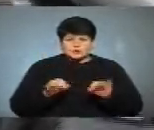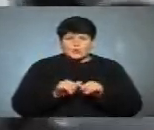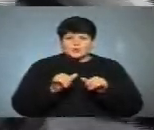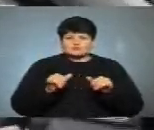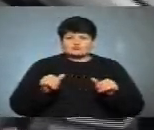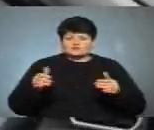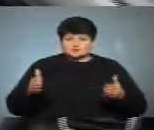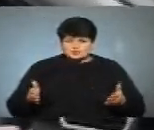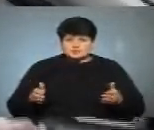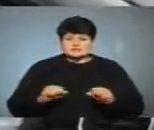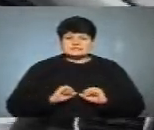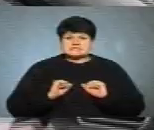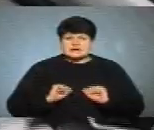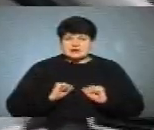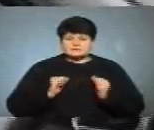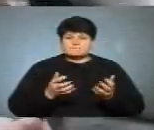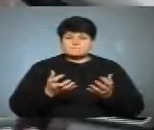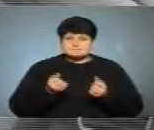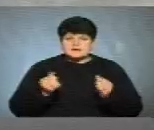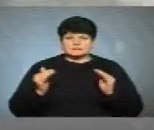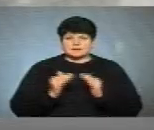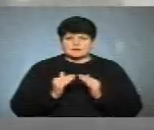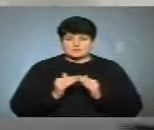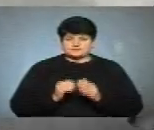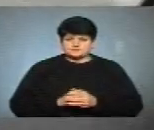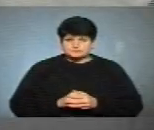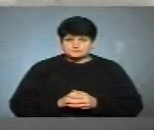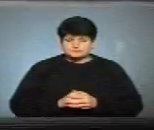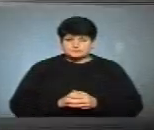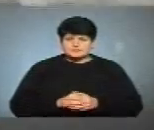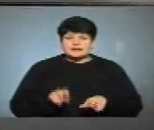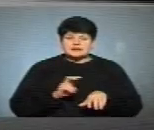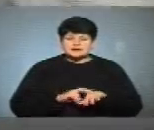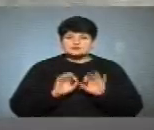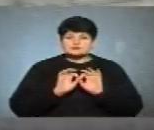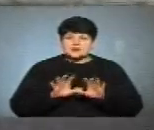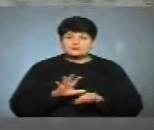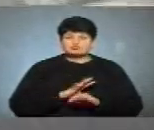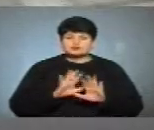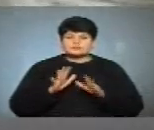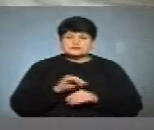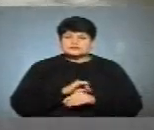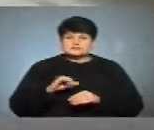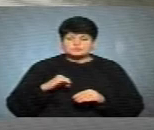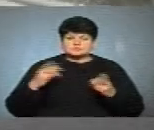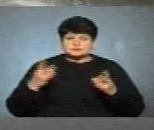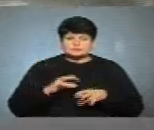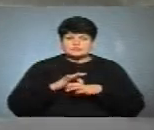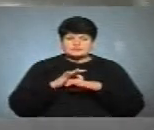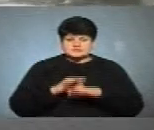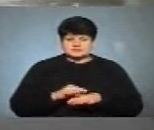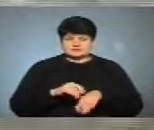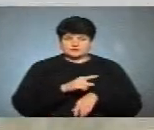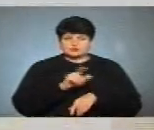розповсюдження, то стараємося брати на дому. Лікар розповідає, були випадки, коли самому доводилося вести пацієнта до